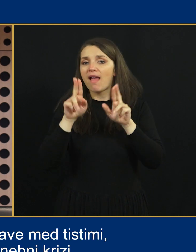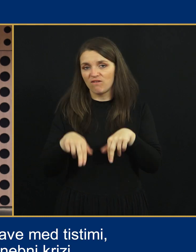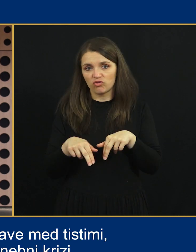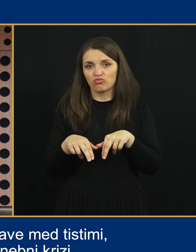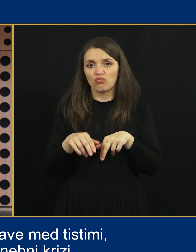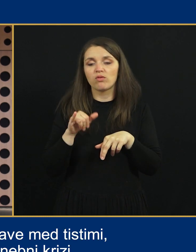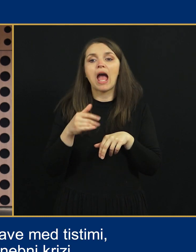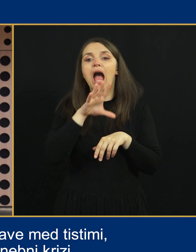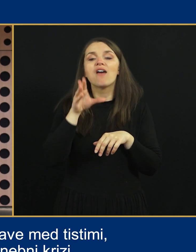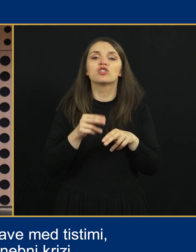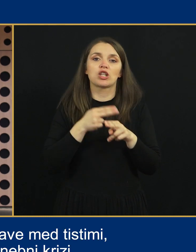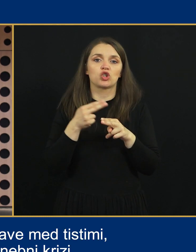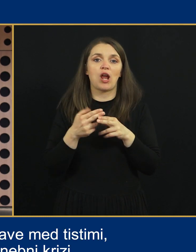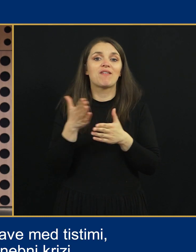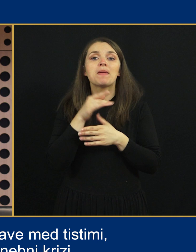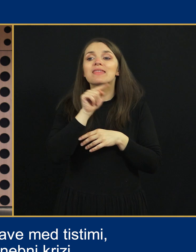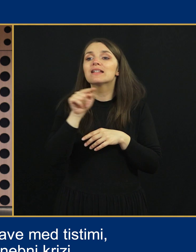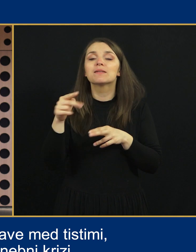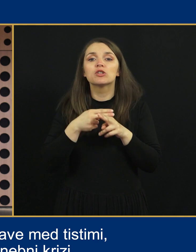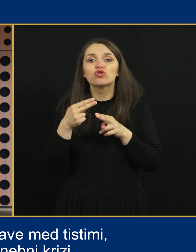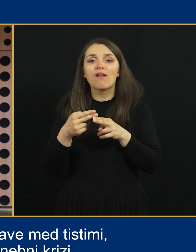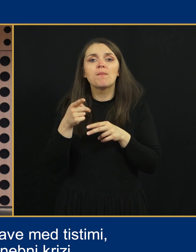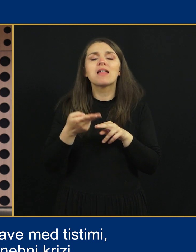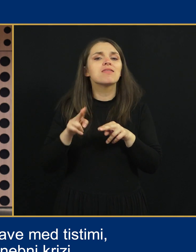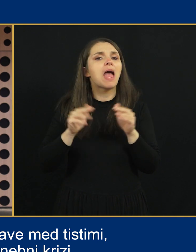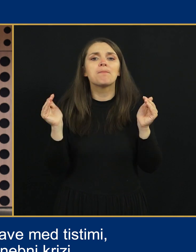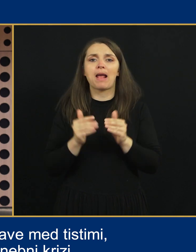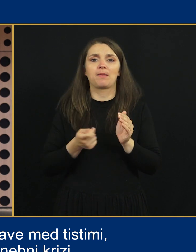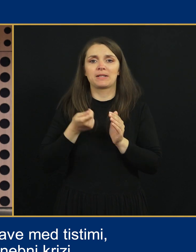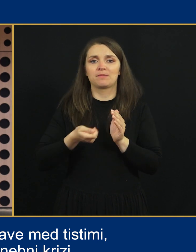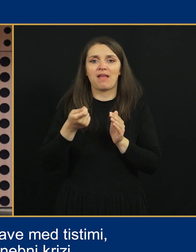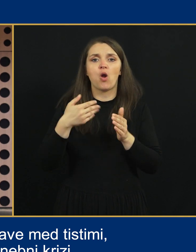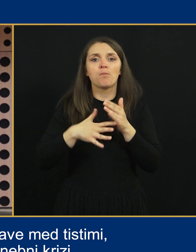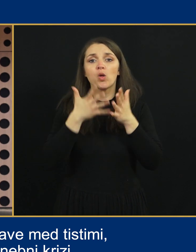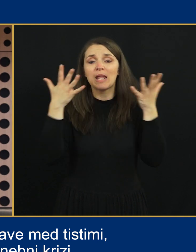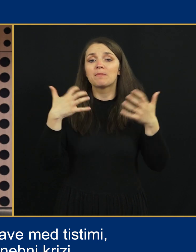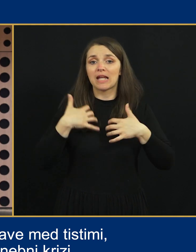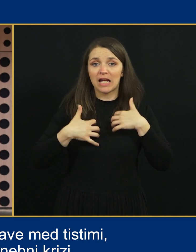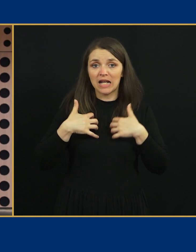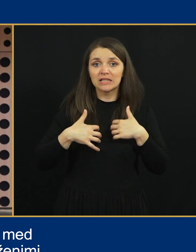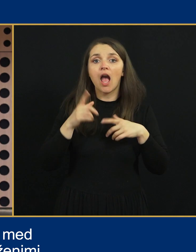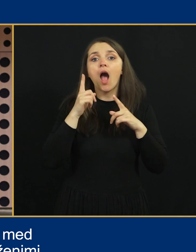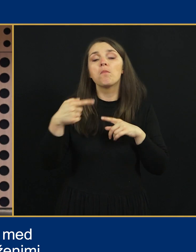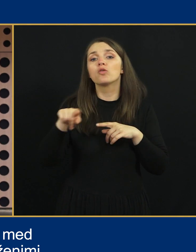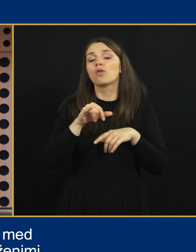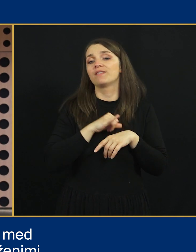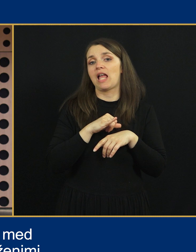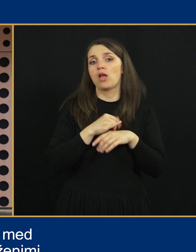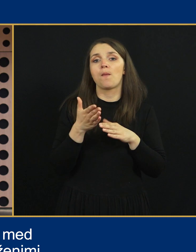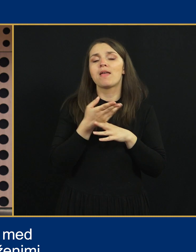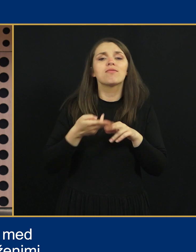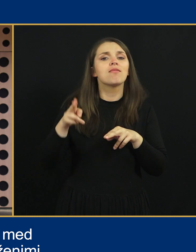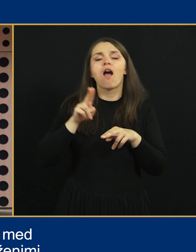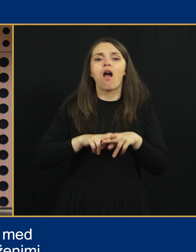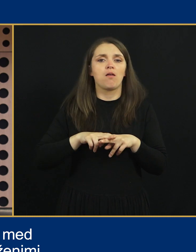Nepravično je, da so afriške države med tistimi, ki najmanj prispevajo k podnebni krizi, vendar so kljub temu